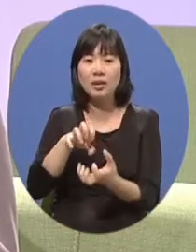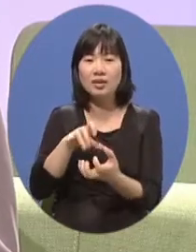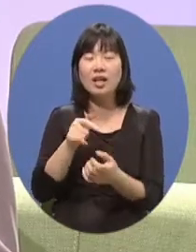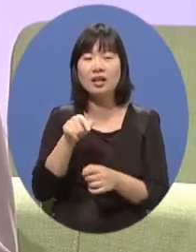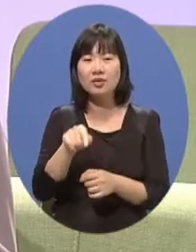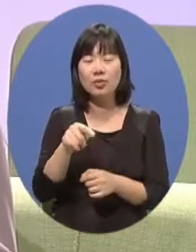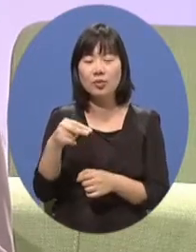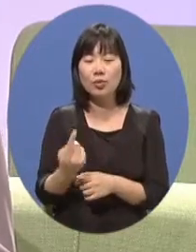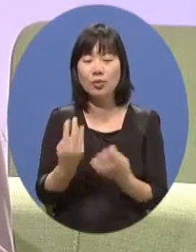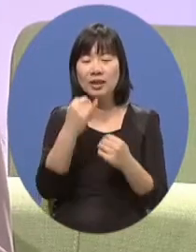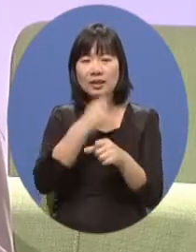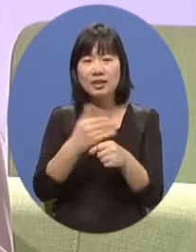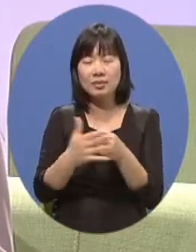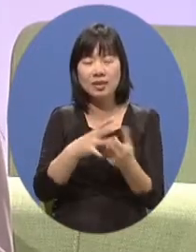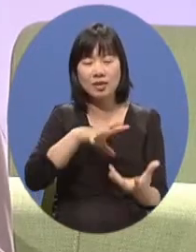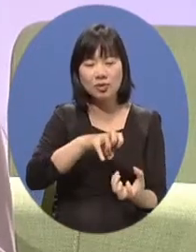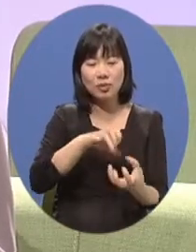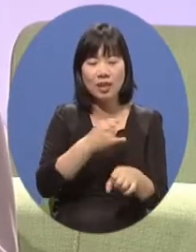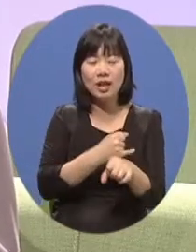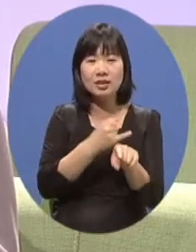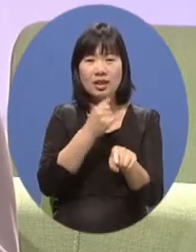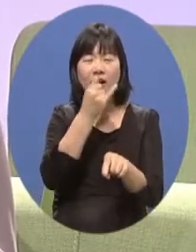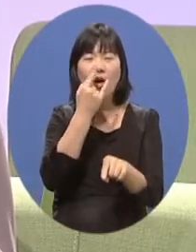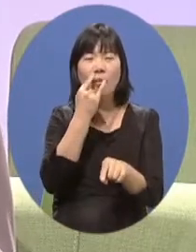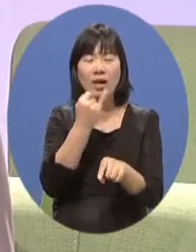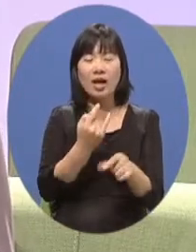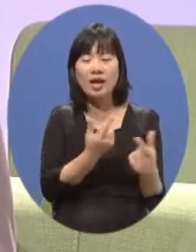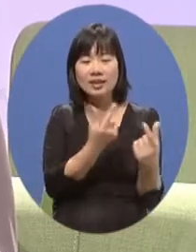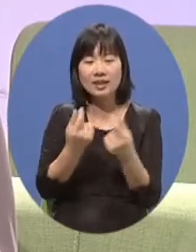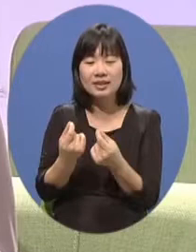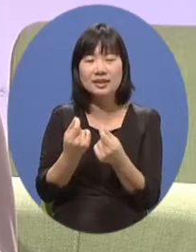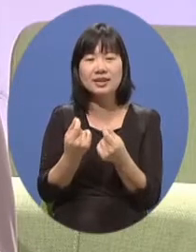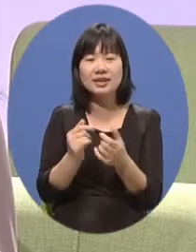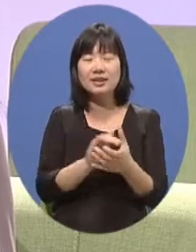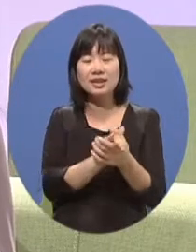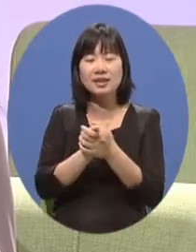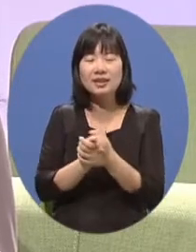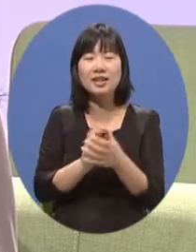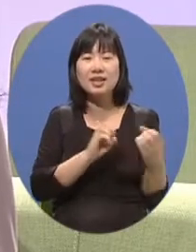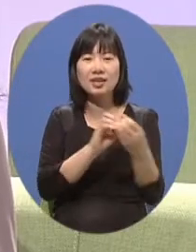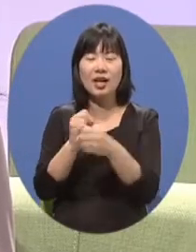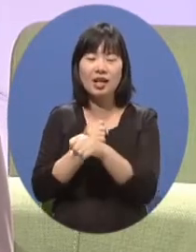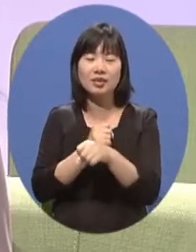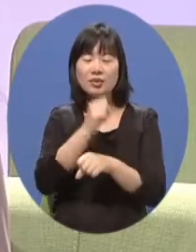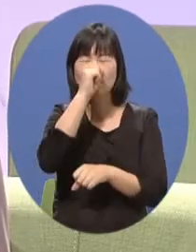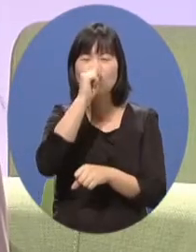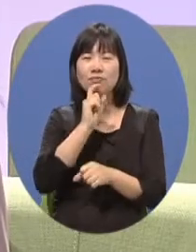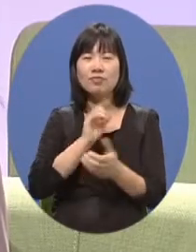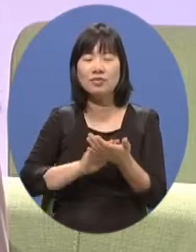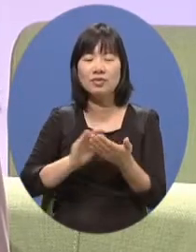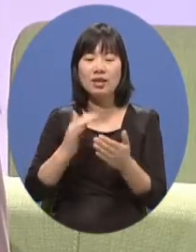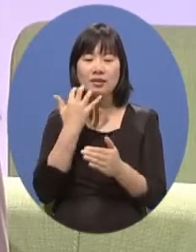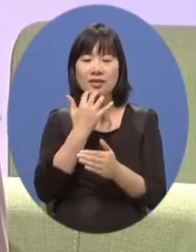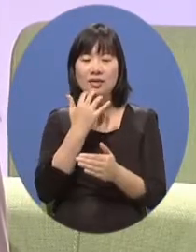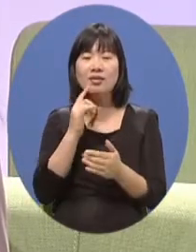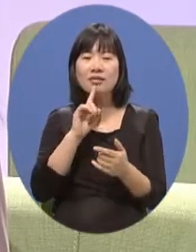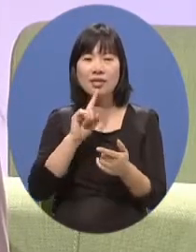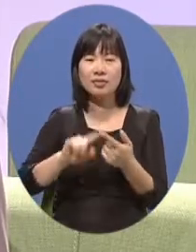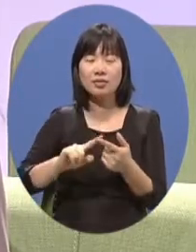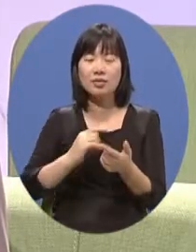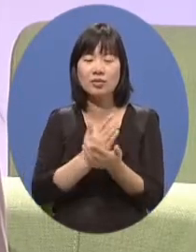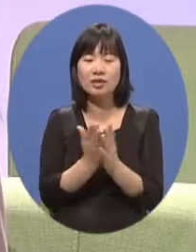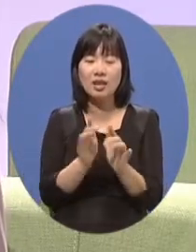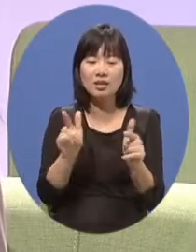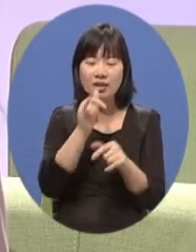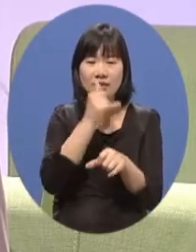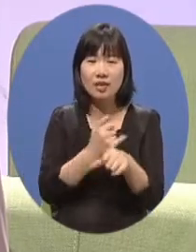이제 그런 거 가지고 조물락조물락 거리면서 엄마랑 같이 오순도순 얘기를 나누면서 노는 거 좋고요. 색감도 참 다양하잖아요. 그럼요. 음식은.